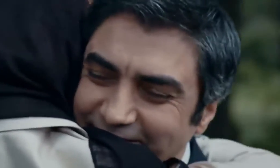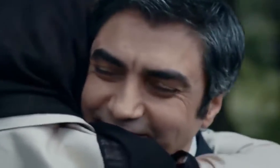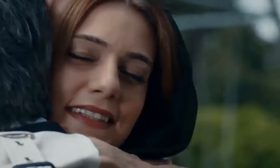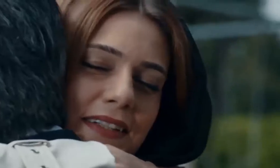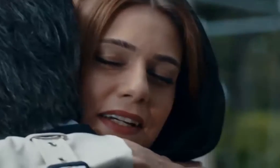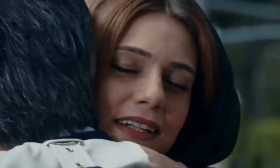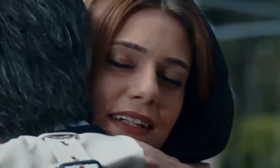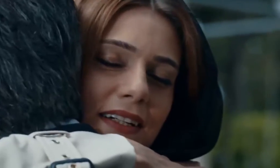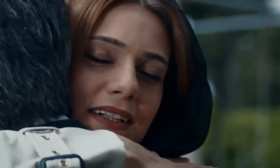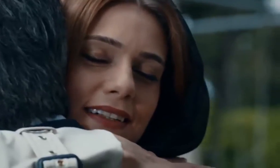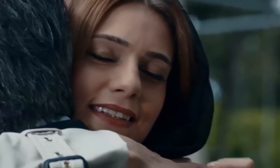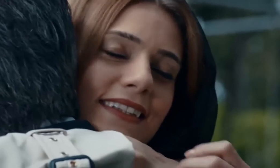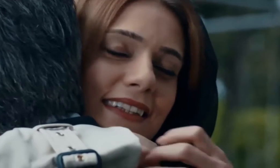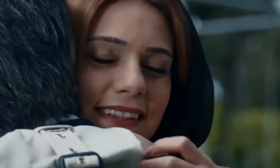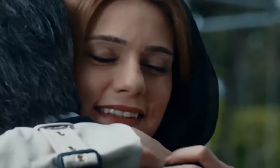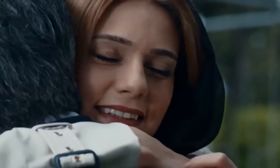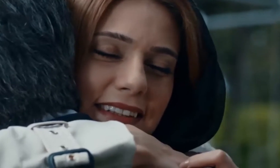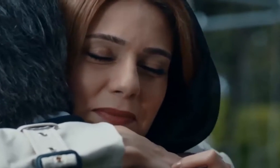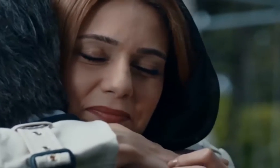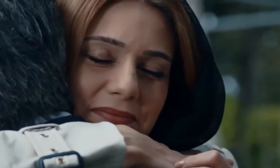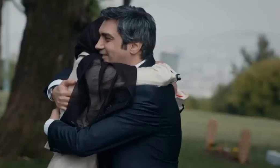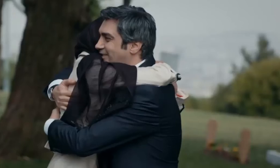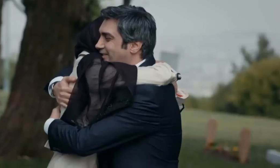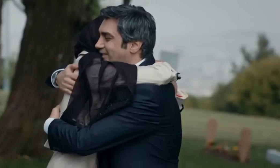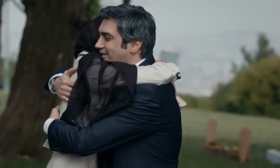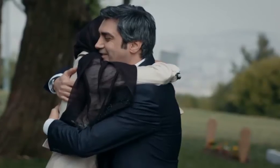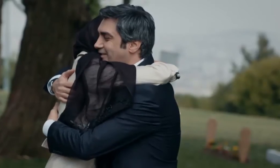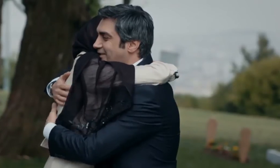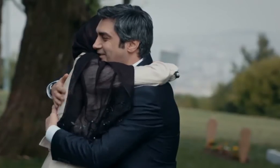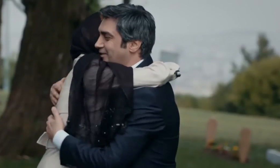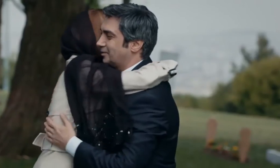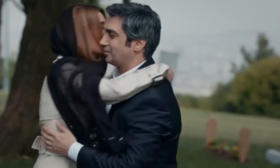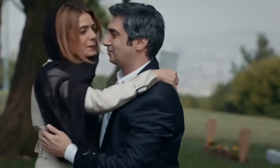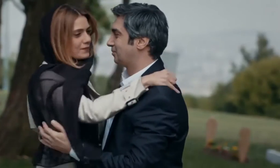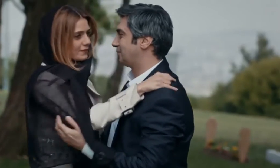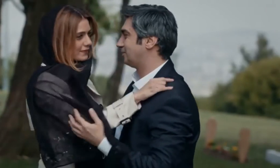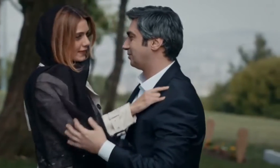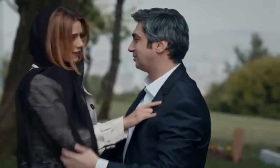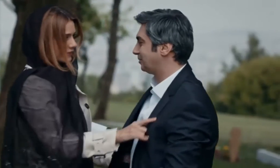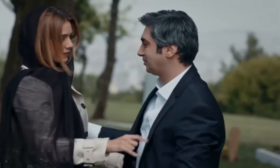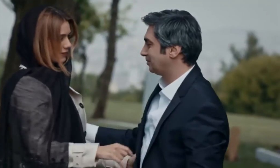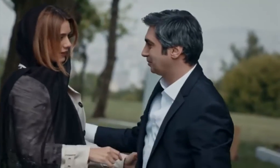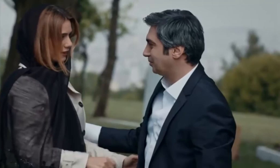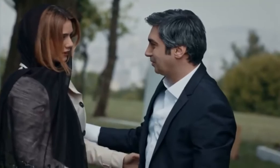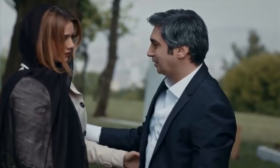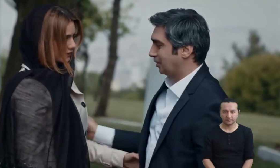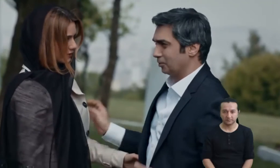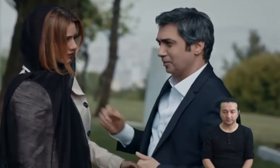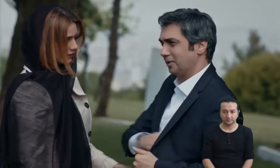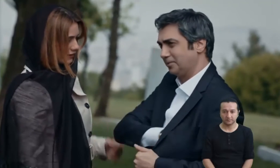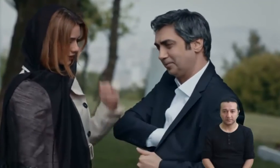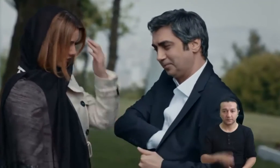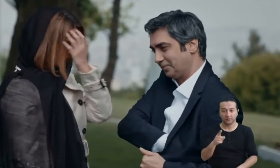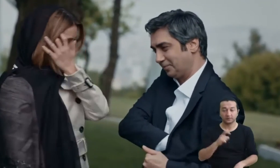Boynunu uzattı, kollarını sarıldılar. Leyla Polat'ın omzunda gözlerini yumdu. Mutlulukla gülümsüyor. Ayrıldılar.